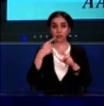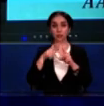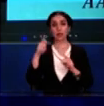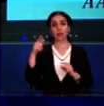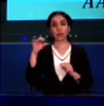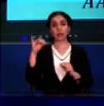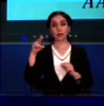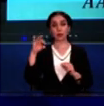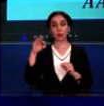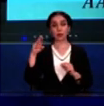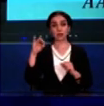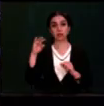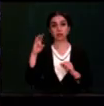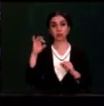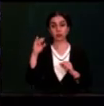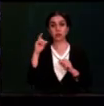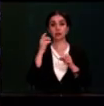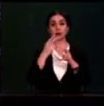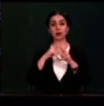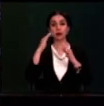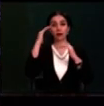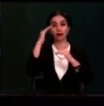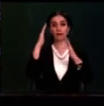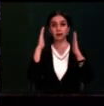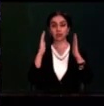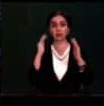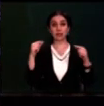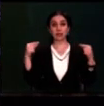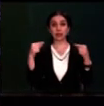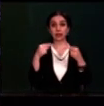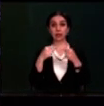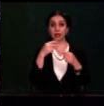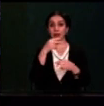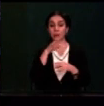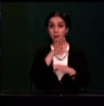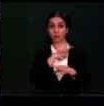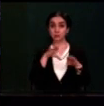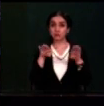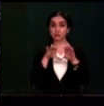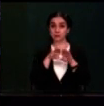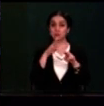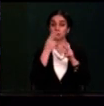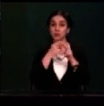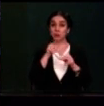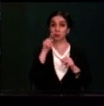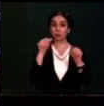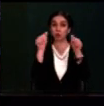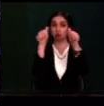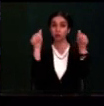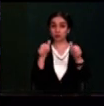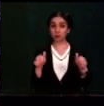gipotenuzaning kvadratiga teng edi. Demak, katetlar kvadratlarining yig'indisi gipotenuza kvadratiga teng. Bu